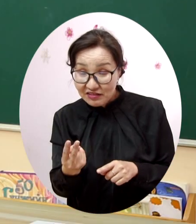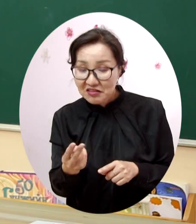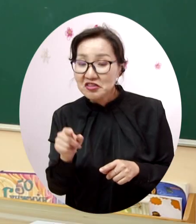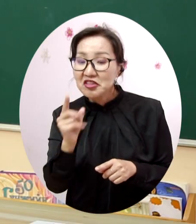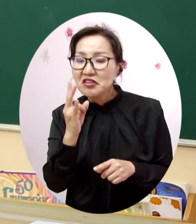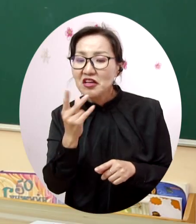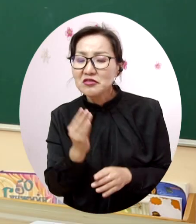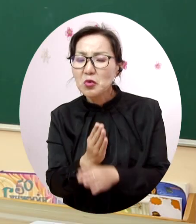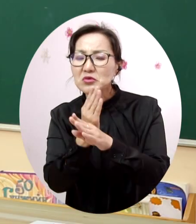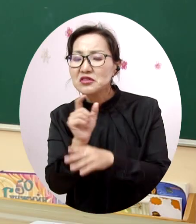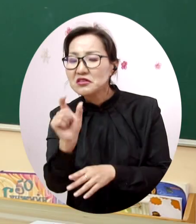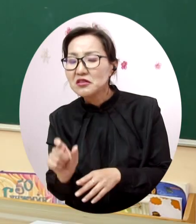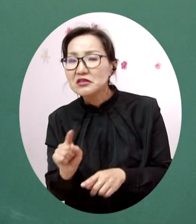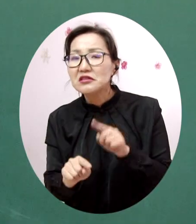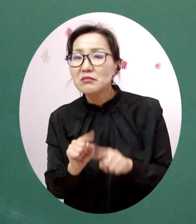ципер хэдэр төгссөн байна?